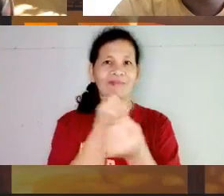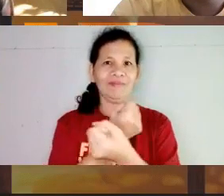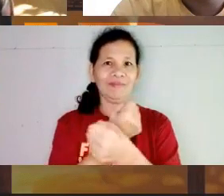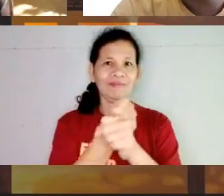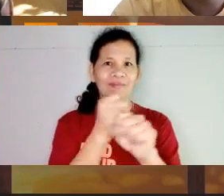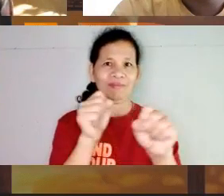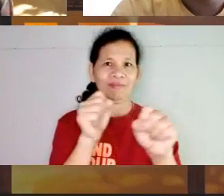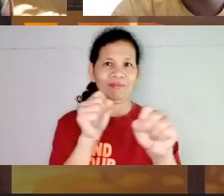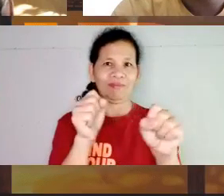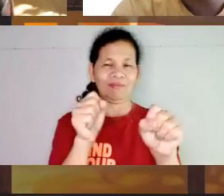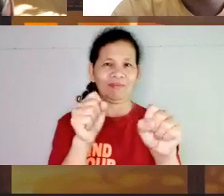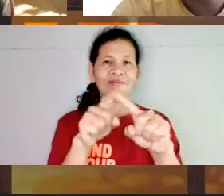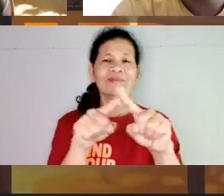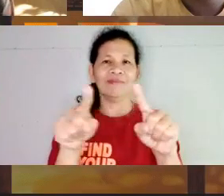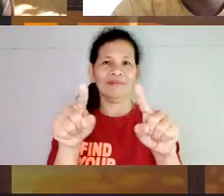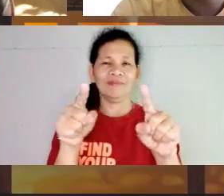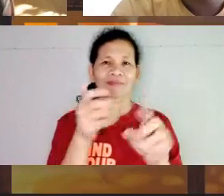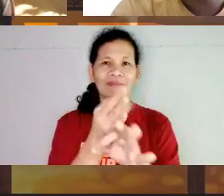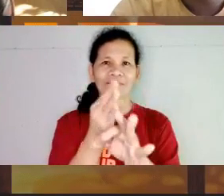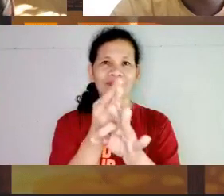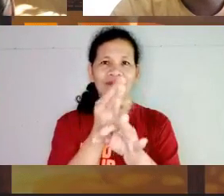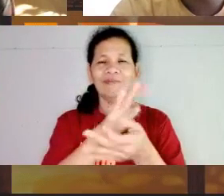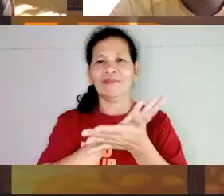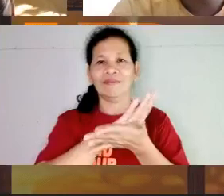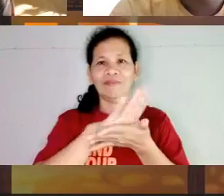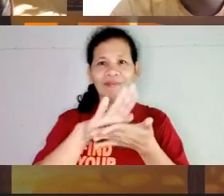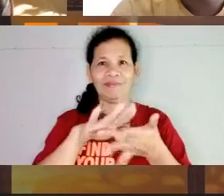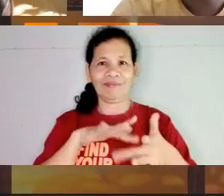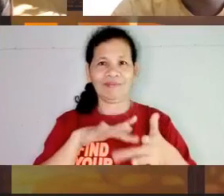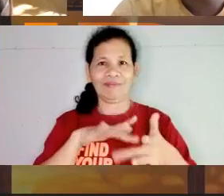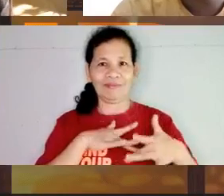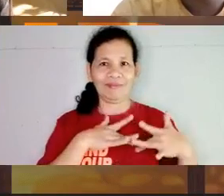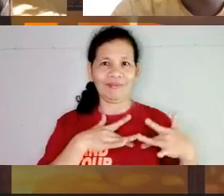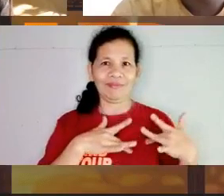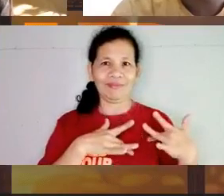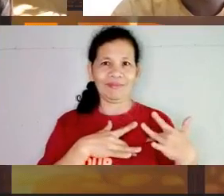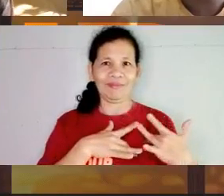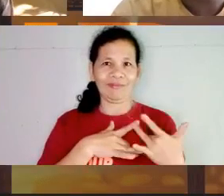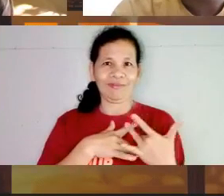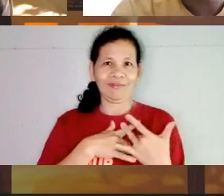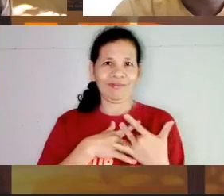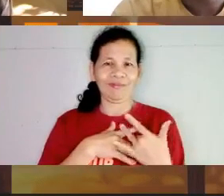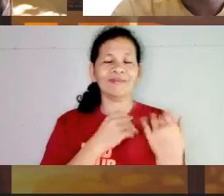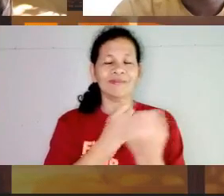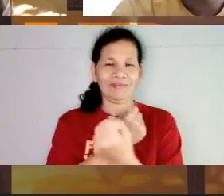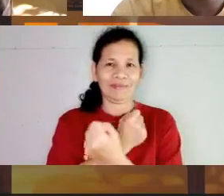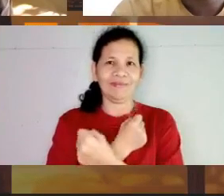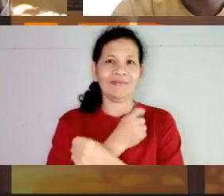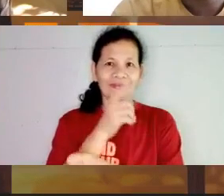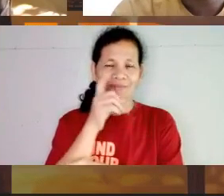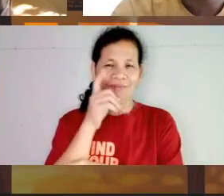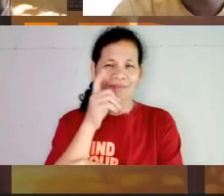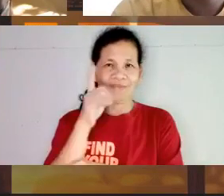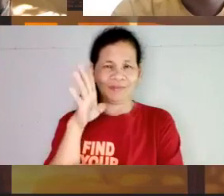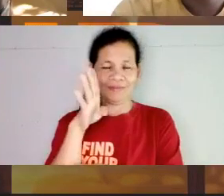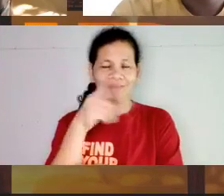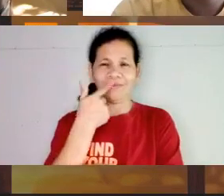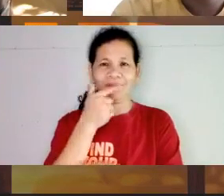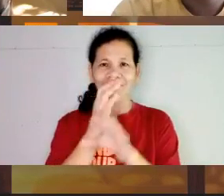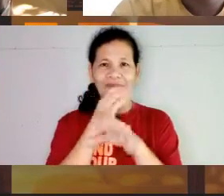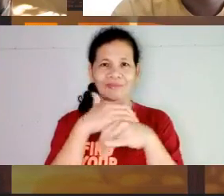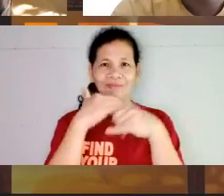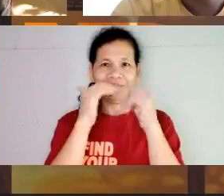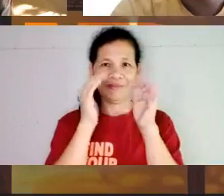basta tapat at malinis po ang ating puso at wagas ang pagmamahal sa Diyos Amang lumikha.